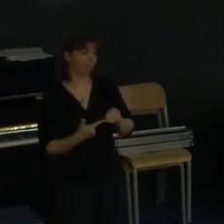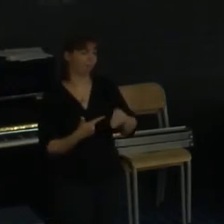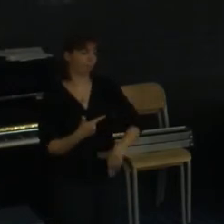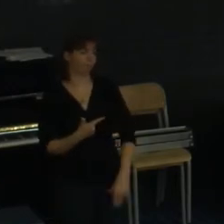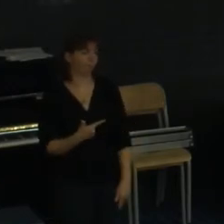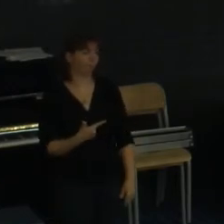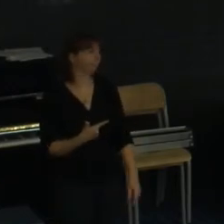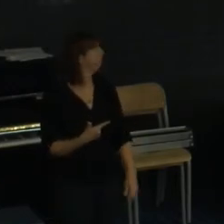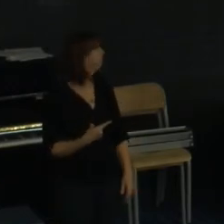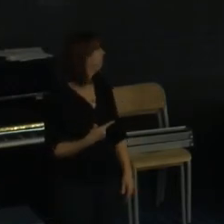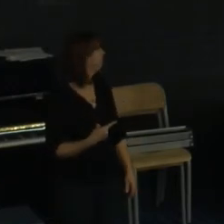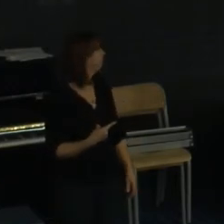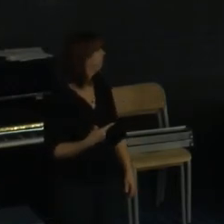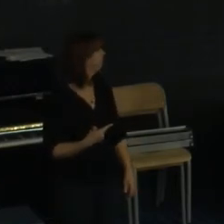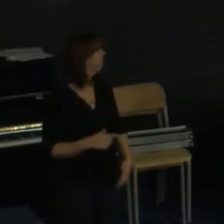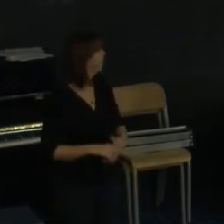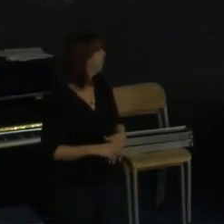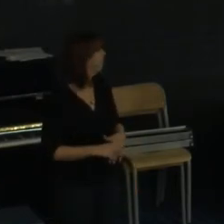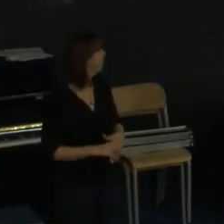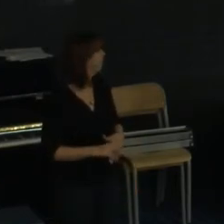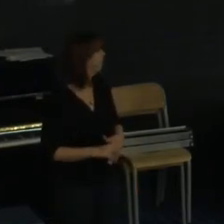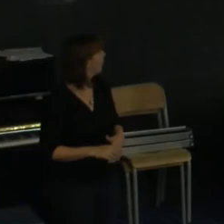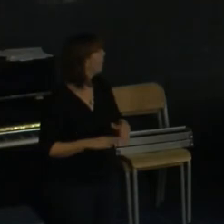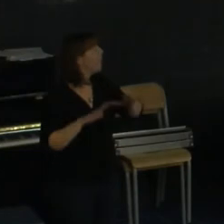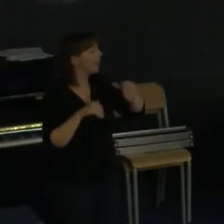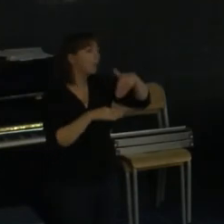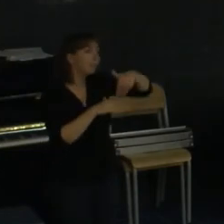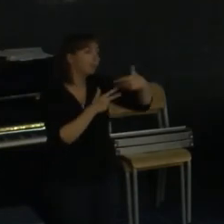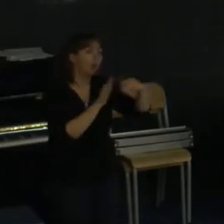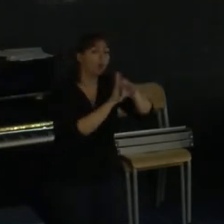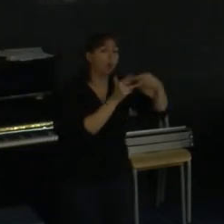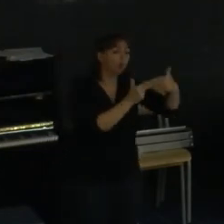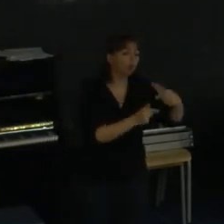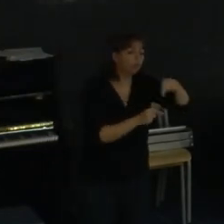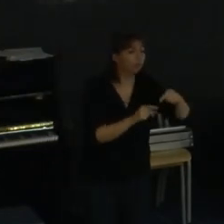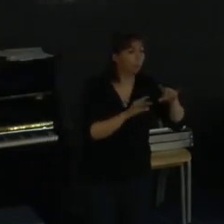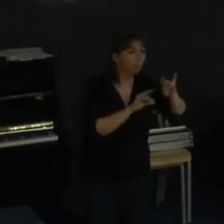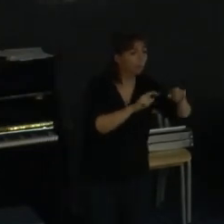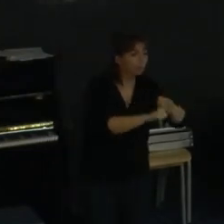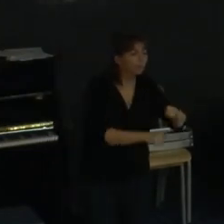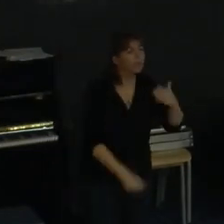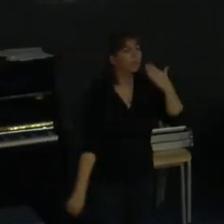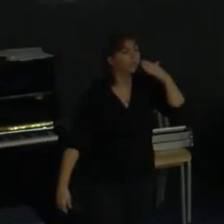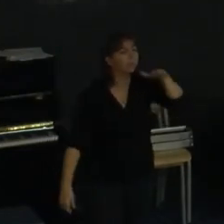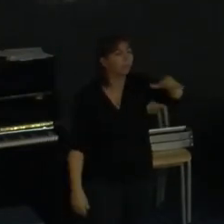Donc, et en attendant, on est quand même obligé un petit peu de modifier le niveau de log dans le code. Donc, si vous êtes un peu feignant, vous allez le